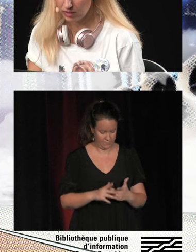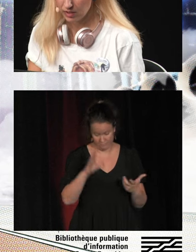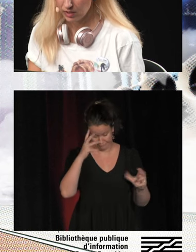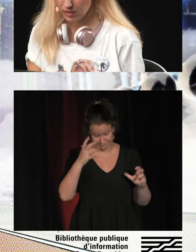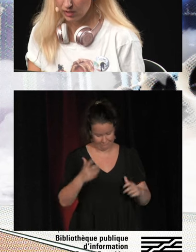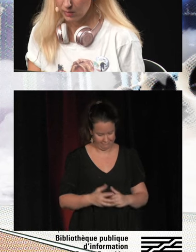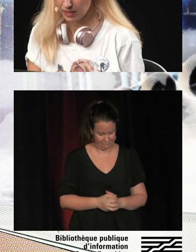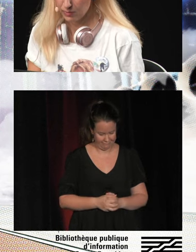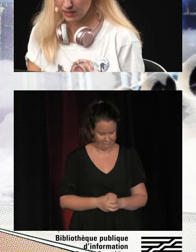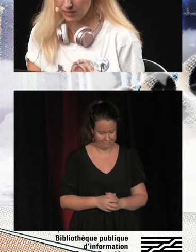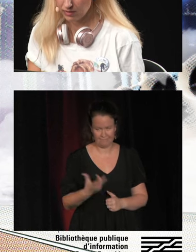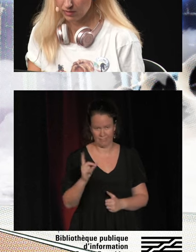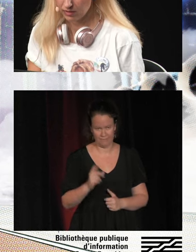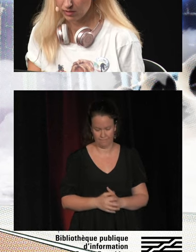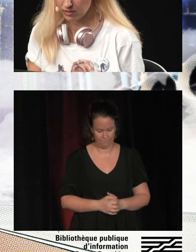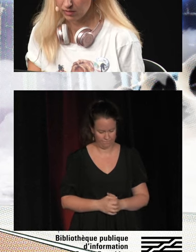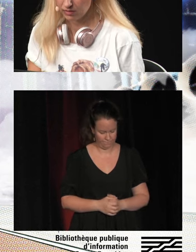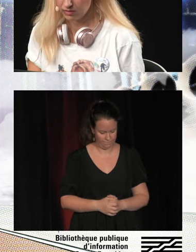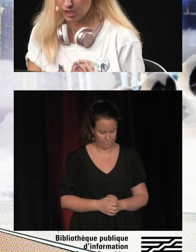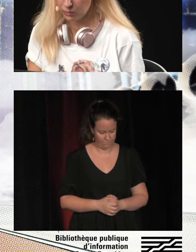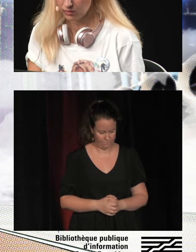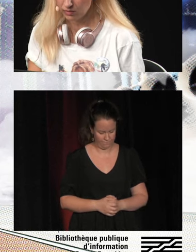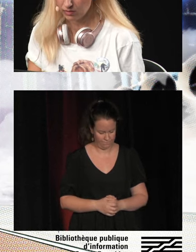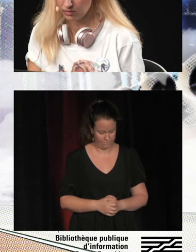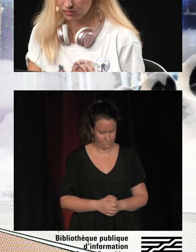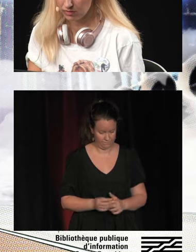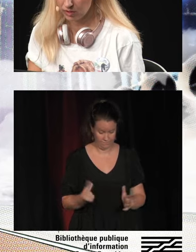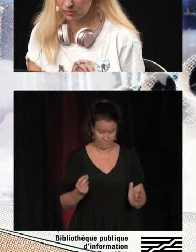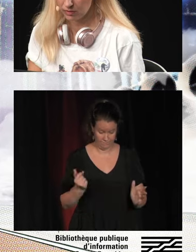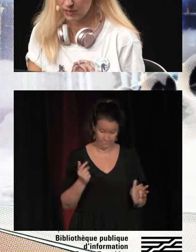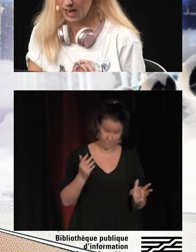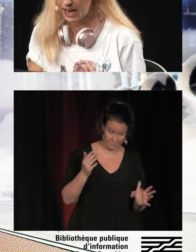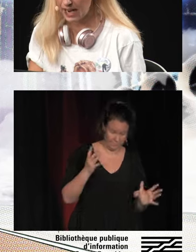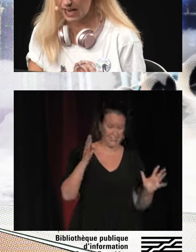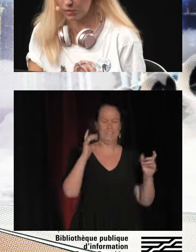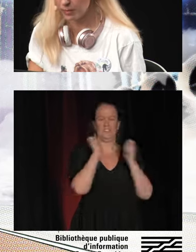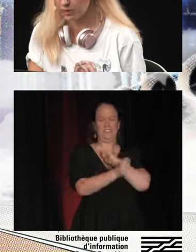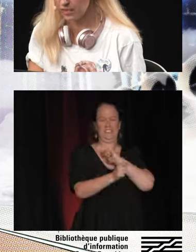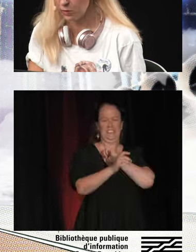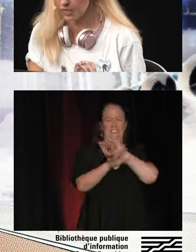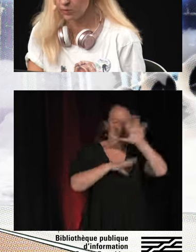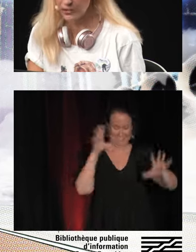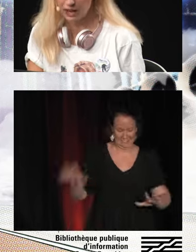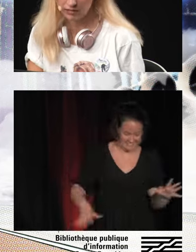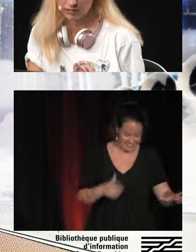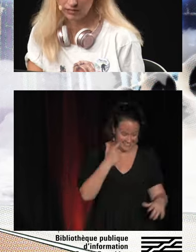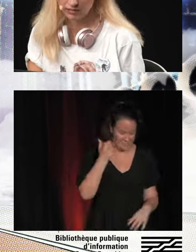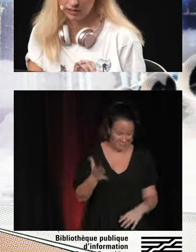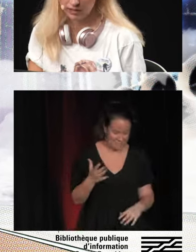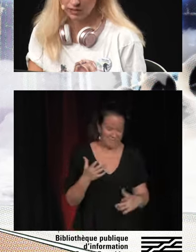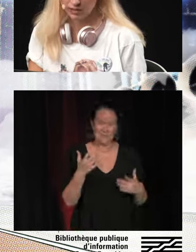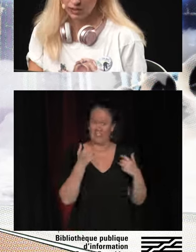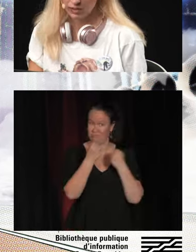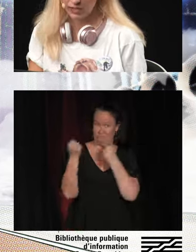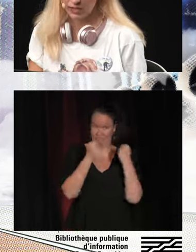grave. C'est pas grave. Jarmou. Voilà, on va faire ça. Ah ah ah, on va pas faire ça, on fera ça plus tard.